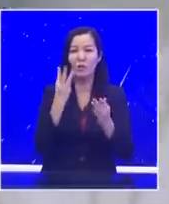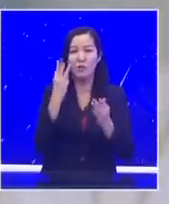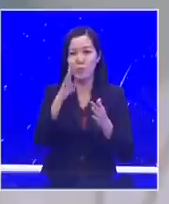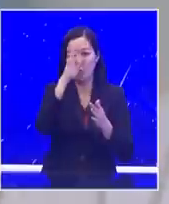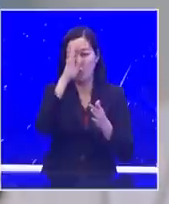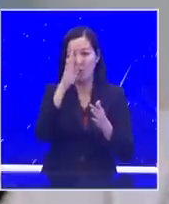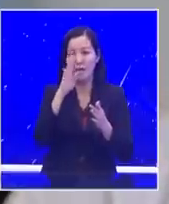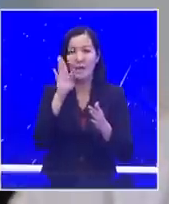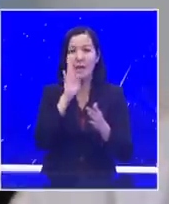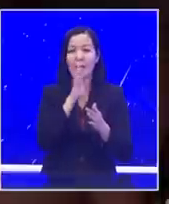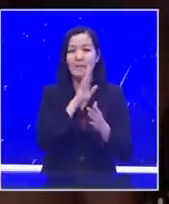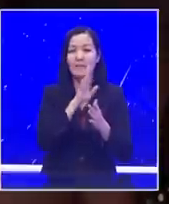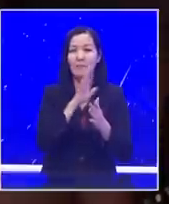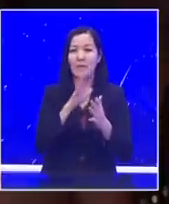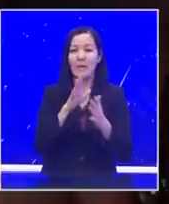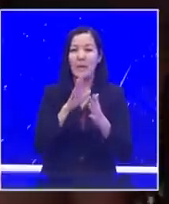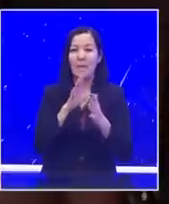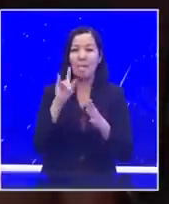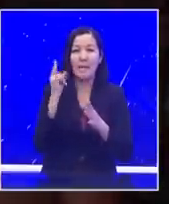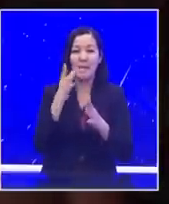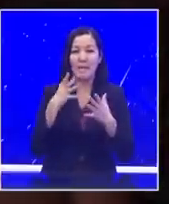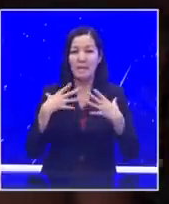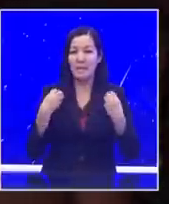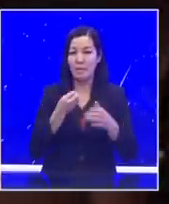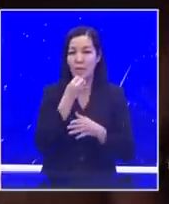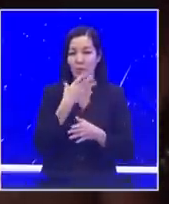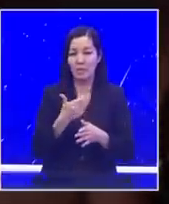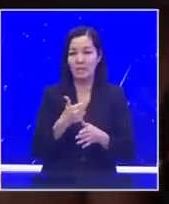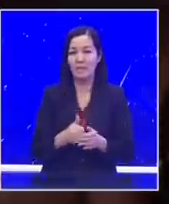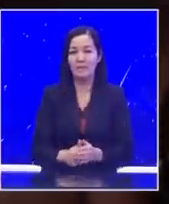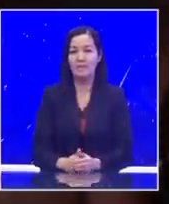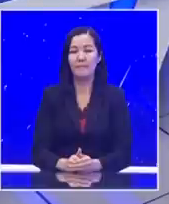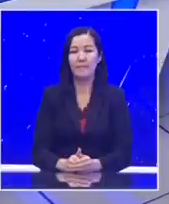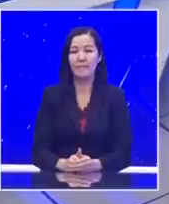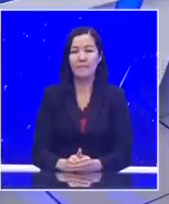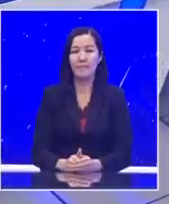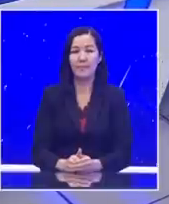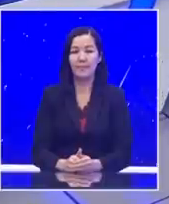айтуынша, қазір үш ұлдың анасы мен балалардың денсаулығы жақсы.